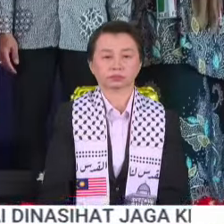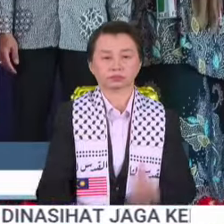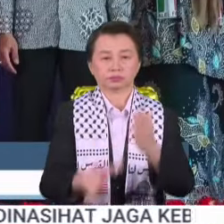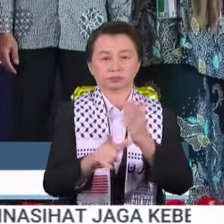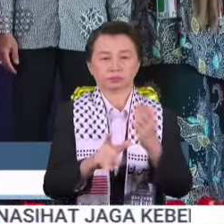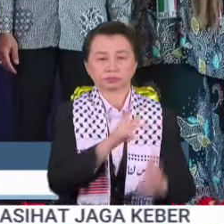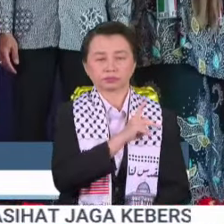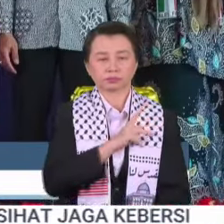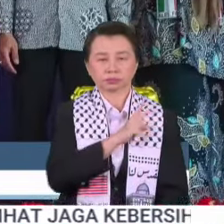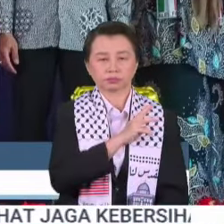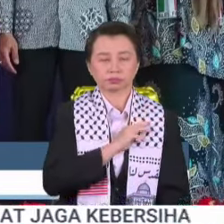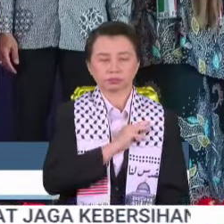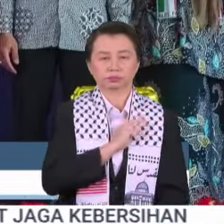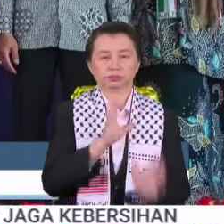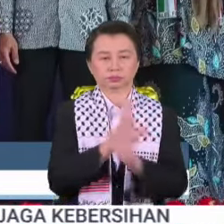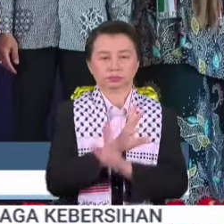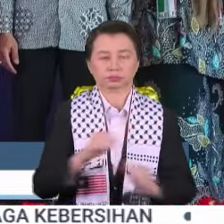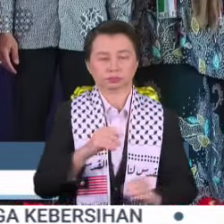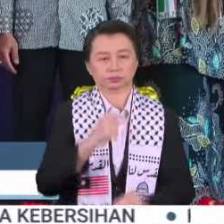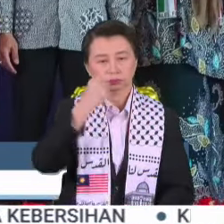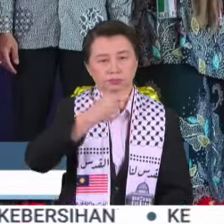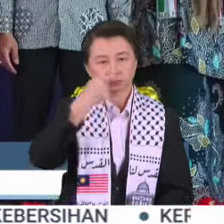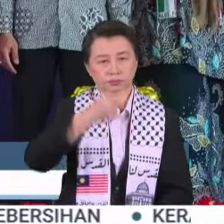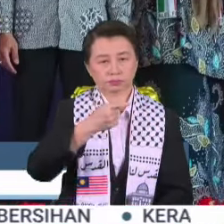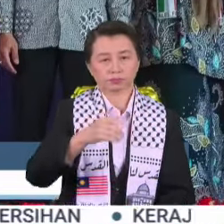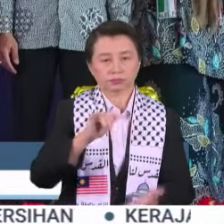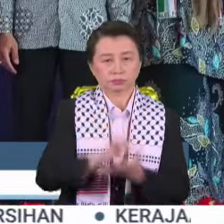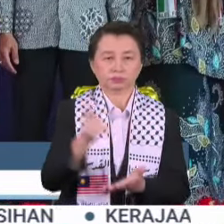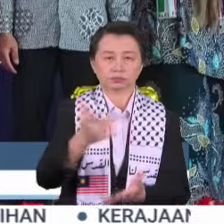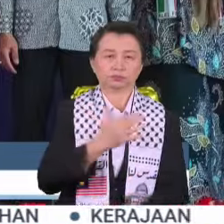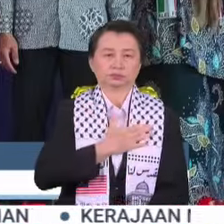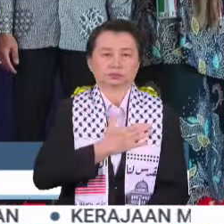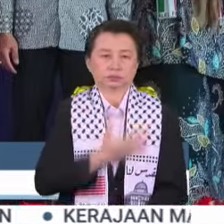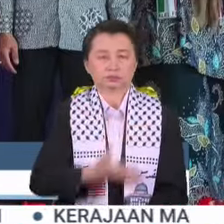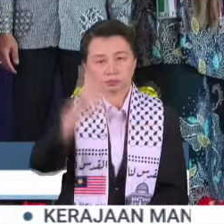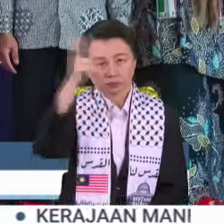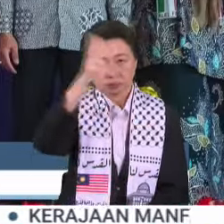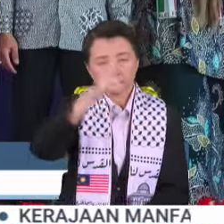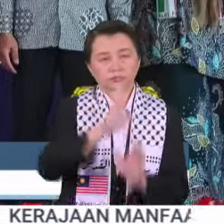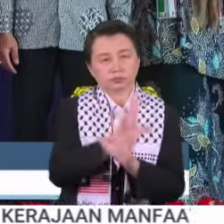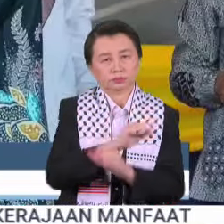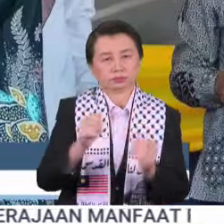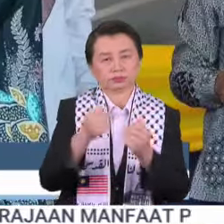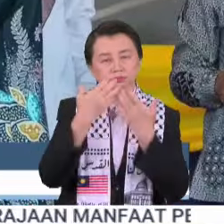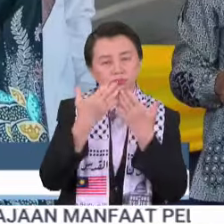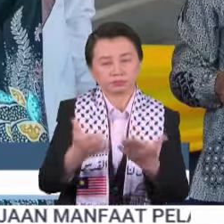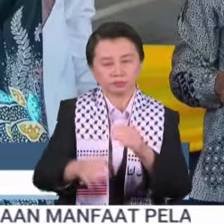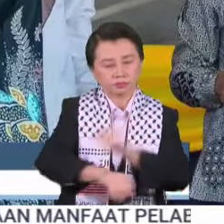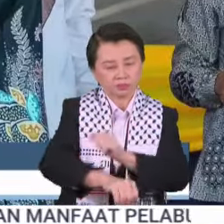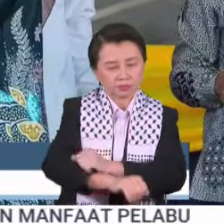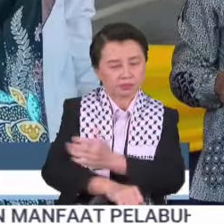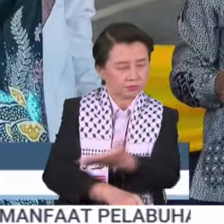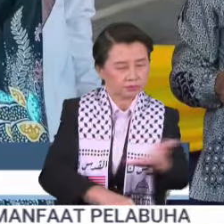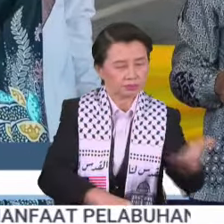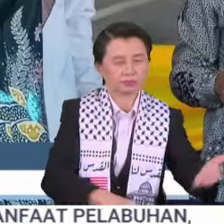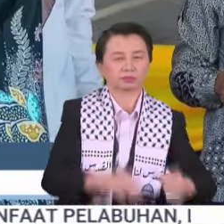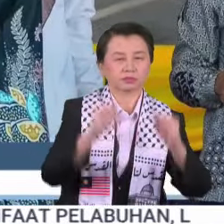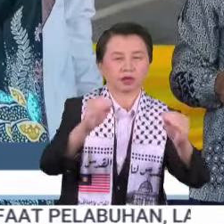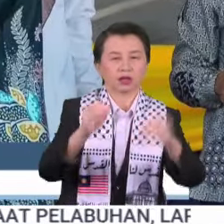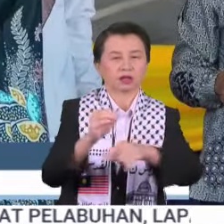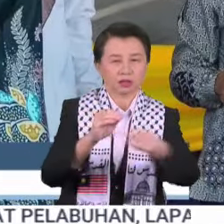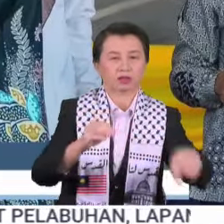Timbalan Premier Dato' Amar Awan Tengah Ali Hassan berkata ia antara komitmen Kerajaan Sarawak sebagai menghargai dan mengiktiraf sumbangan